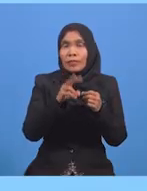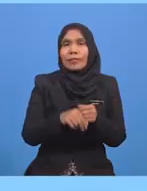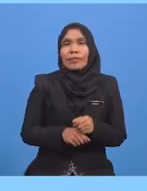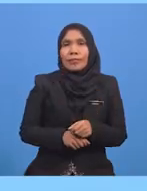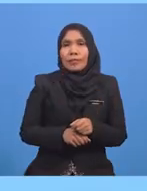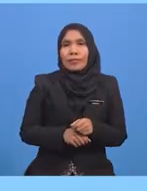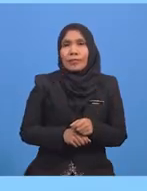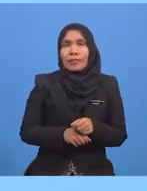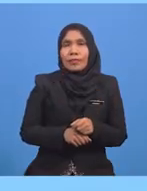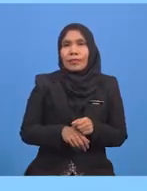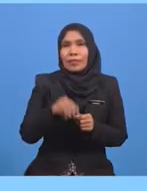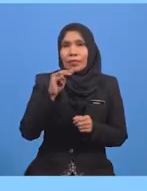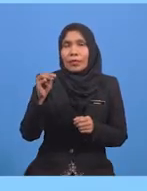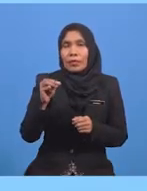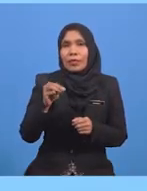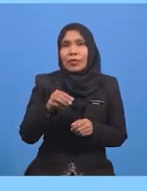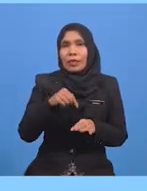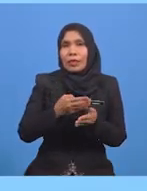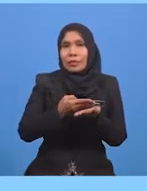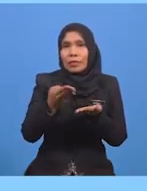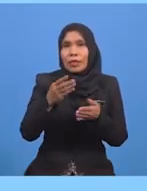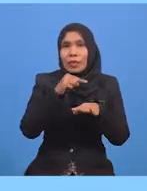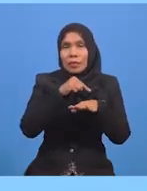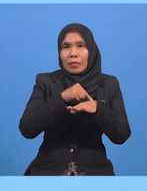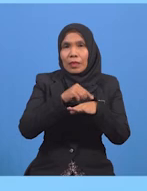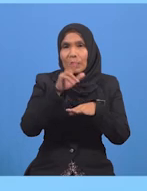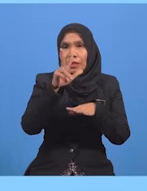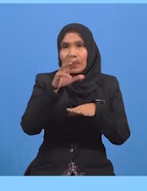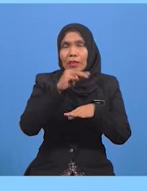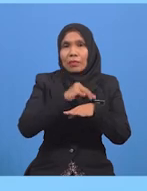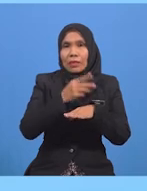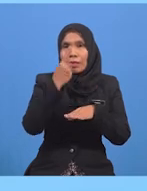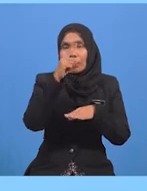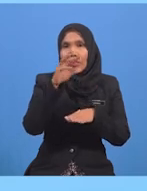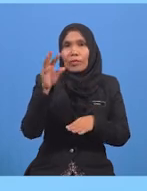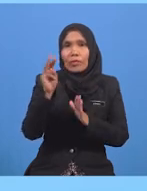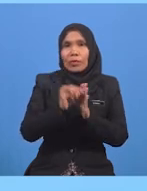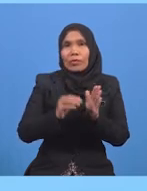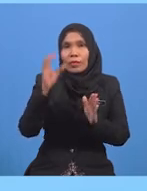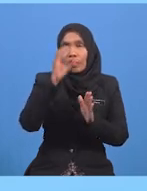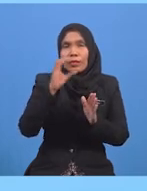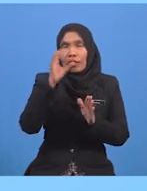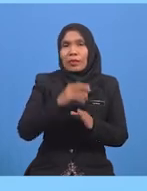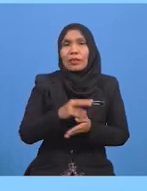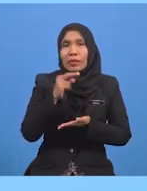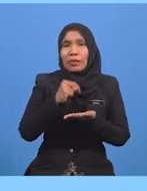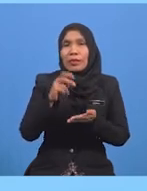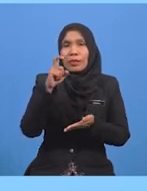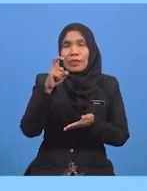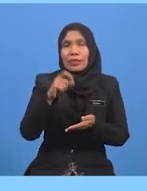lagi, murid-murid diberi tempoh masa 3 minit untuk mencari nilai